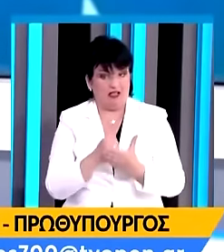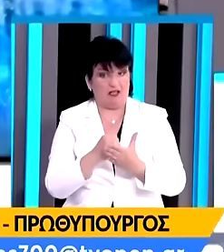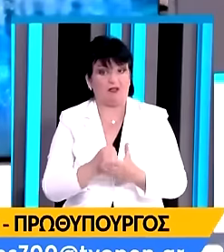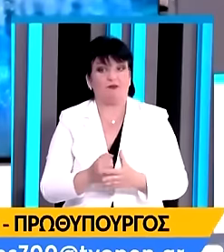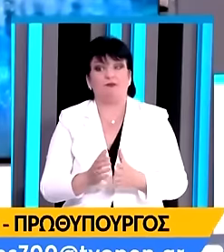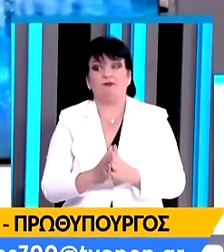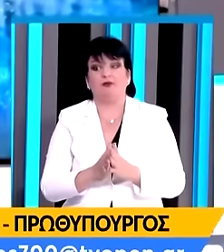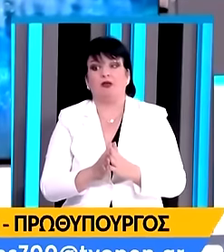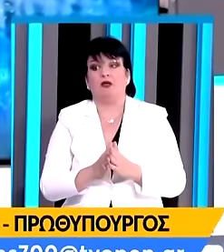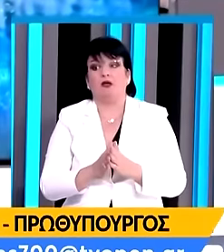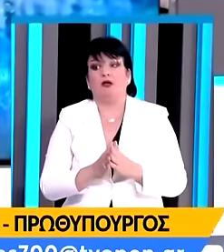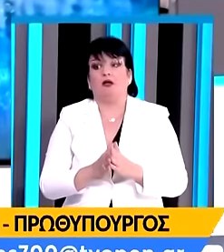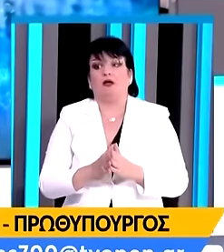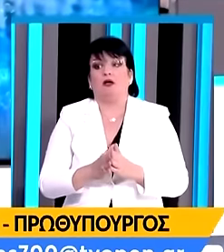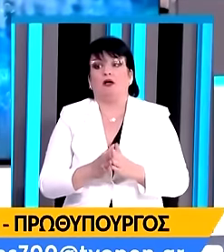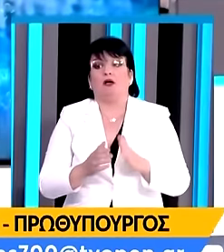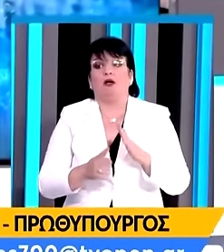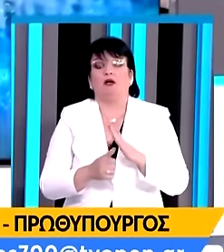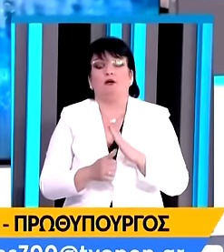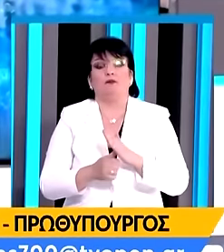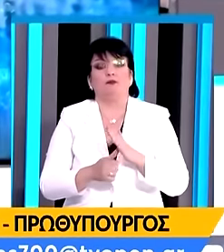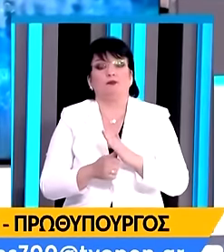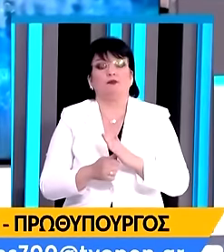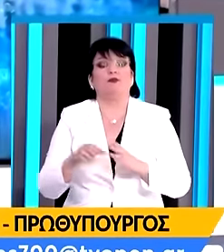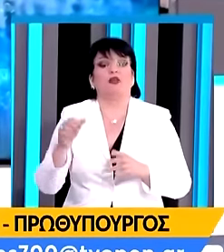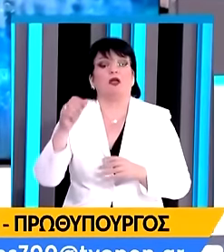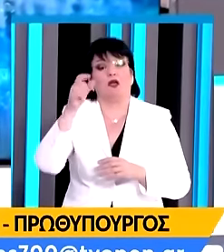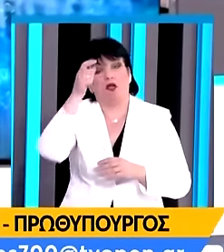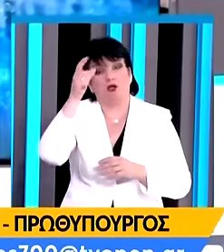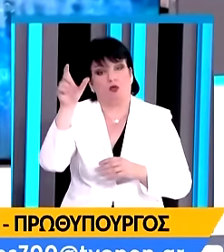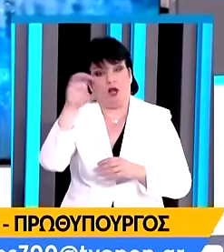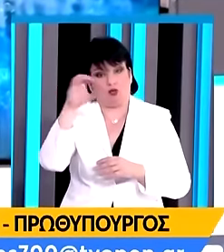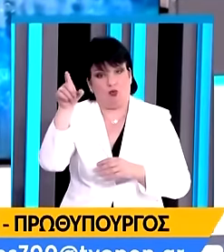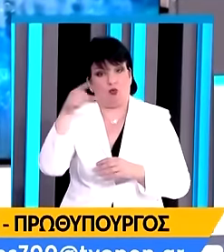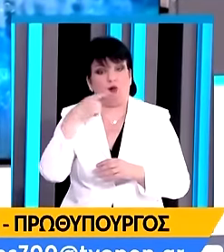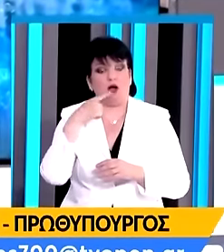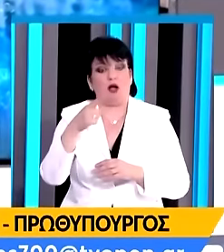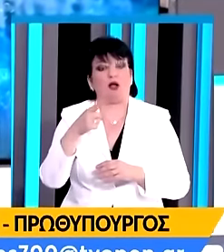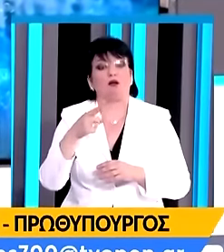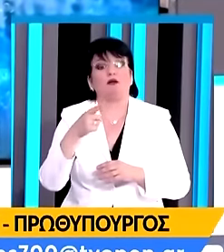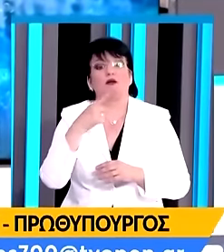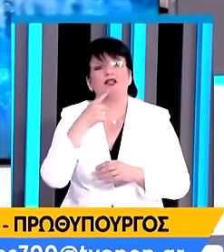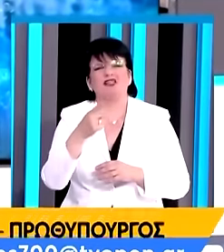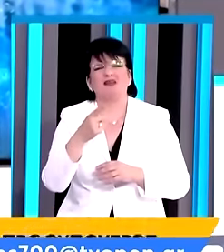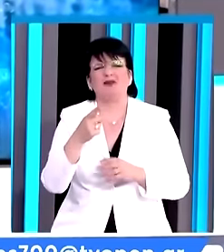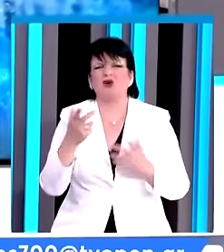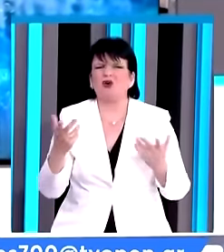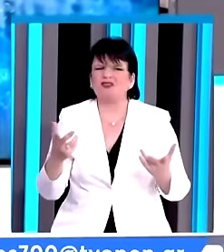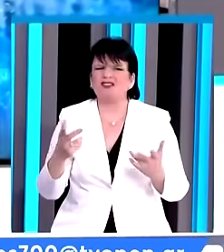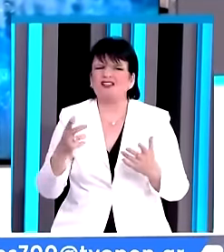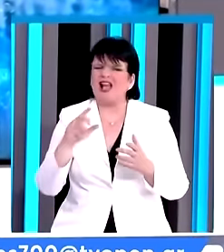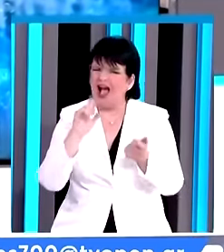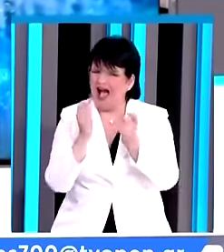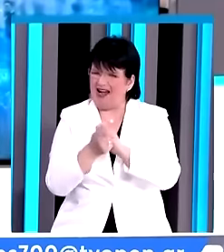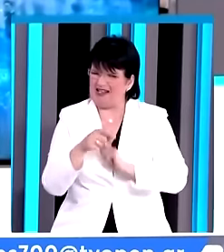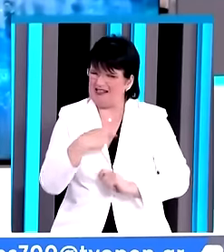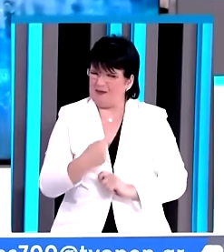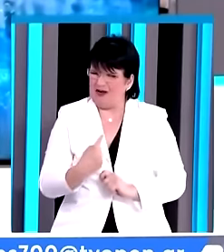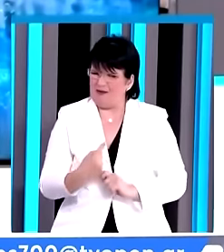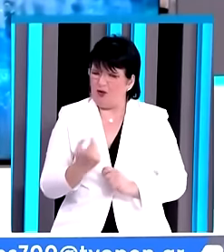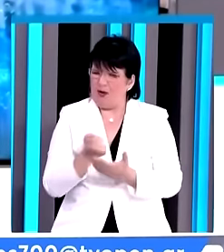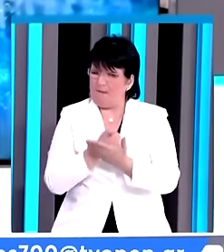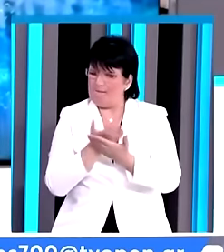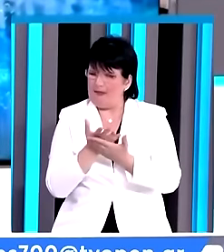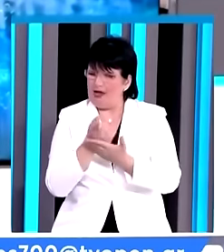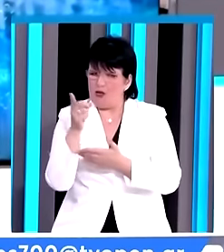καταστρέφεστε με τον πρόεδρο της Τουρκίας, τον Ταγκίπ Ερντογάν, 5 χρόνια τώρα πια ως πρωθυπουργός. Έχει αλλάξει ο Ερντογάν τη στάση του, έχει αλλάξει μέσα του,